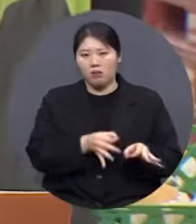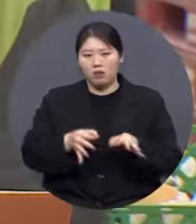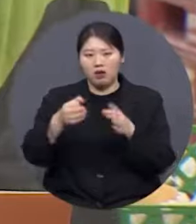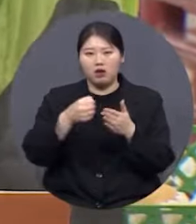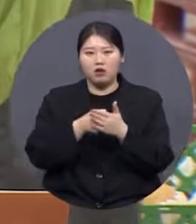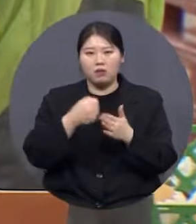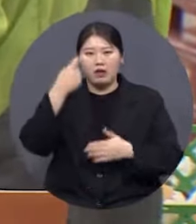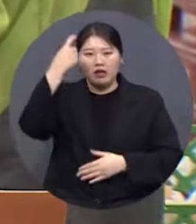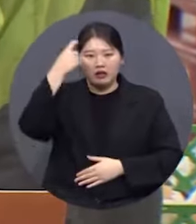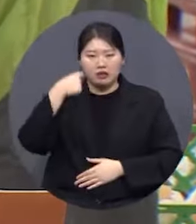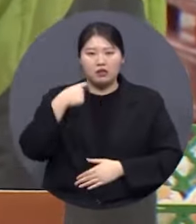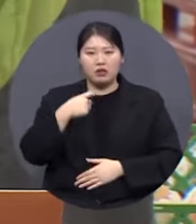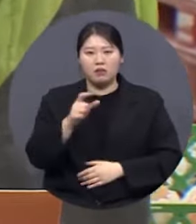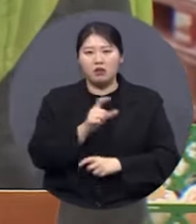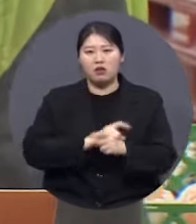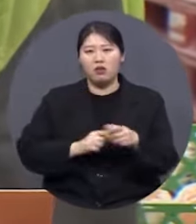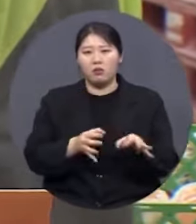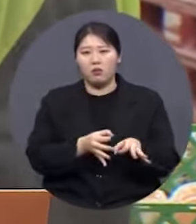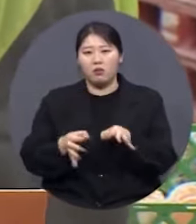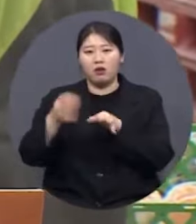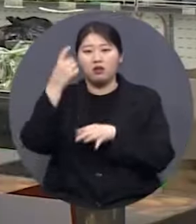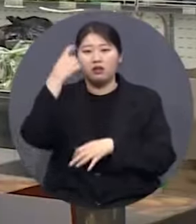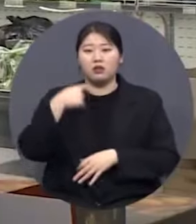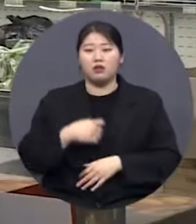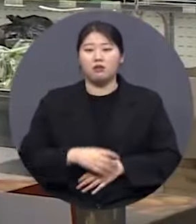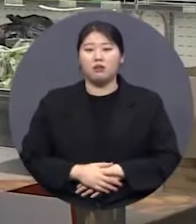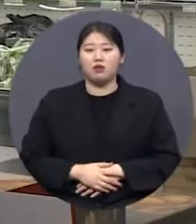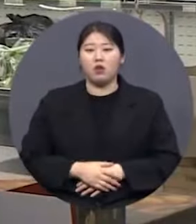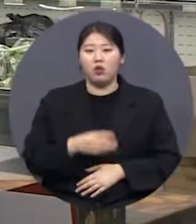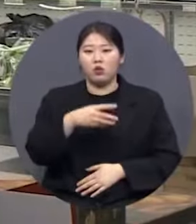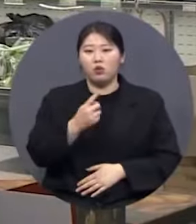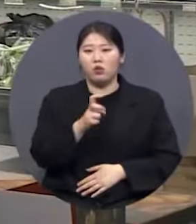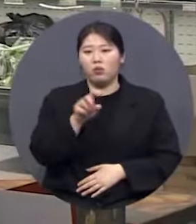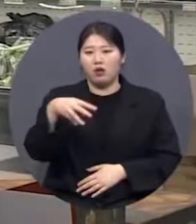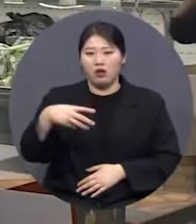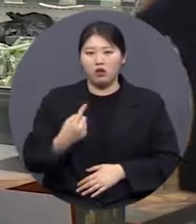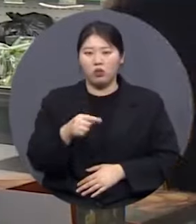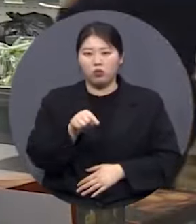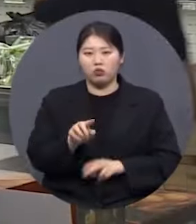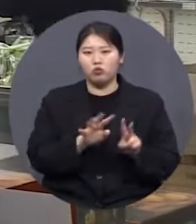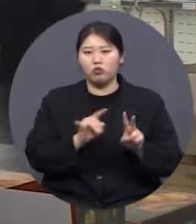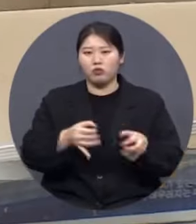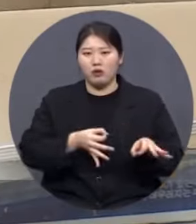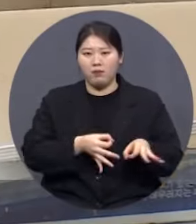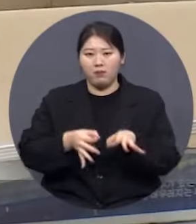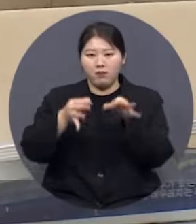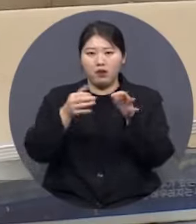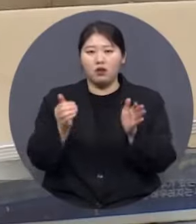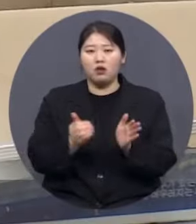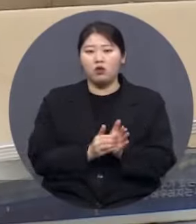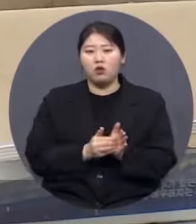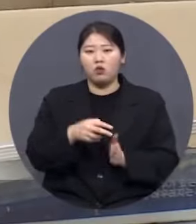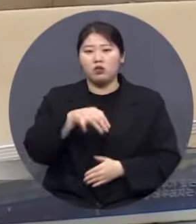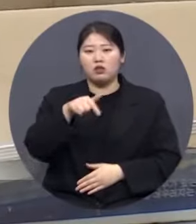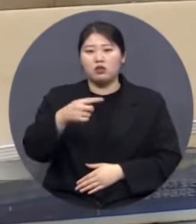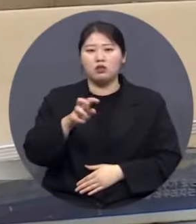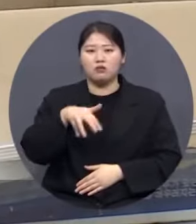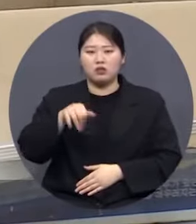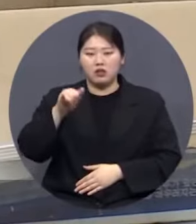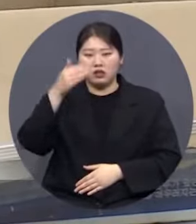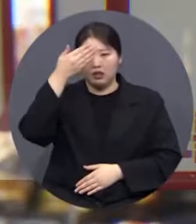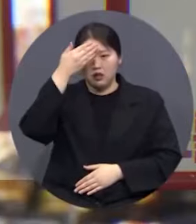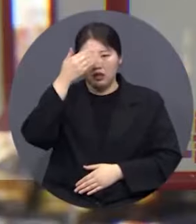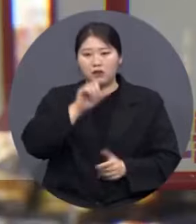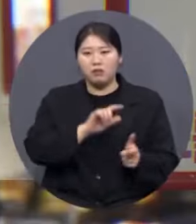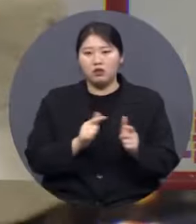체감 물가를 끌어올리는 요인이 됐습니다. 토마토의 경우 갑절 이상 가격이 올랐고 시금치와 깻잎 등이